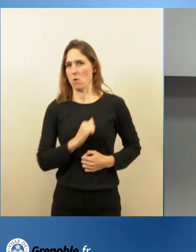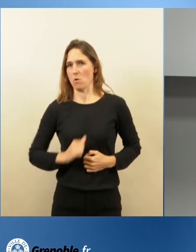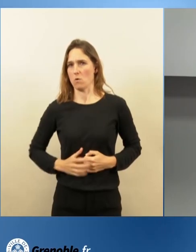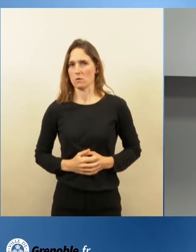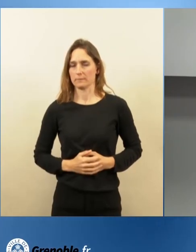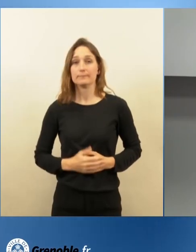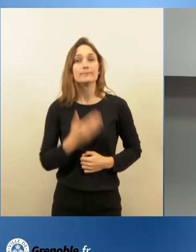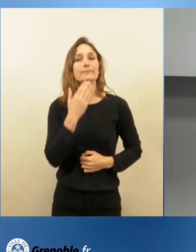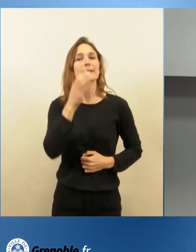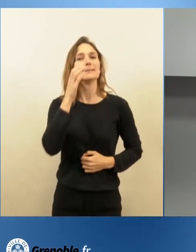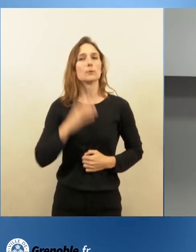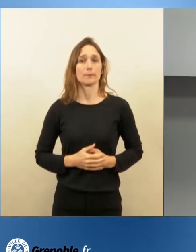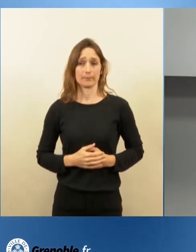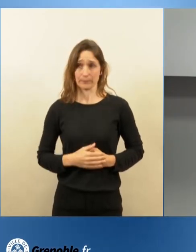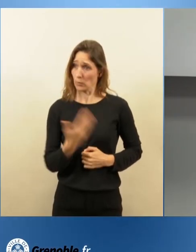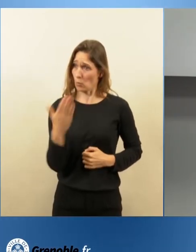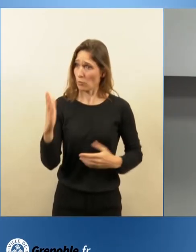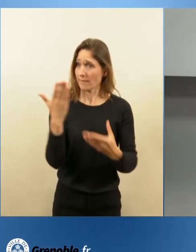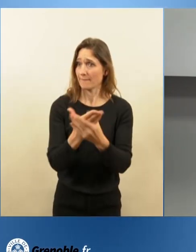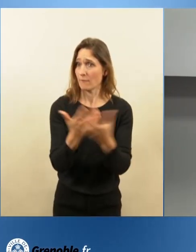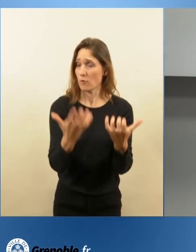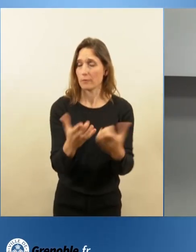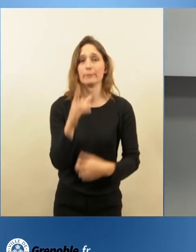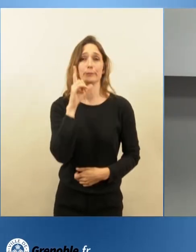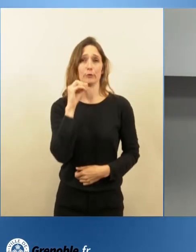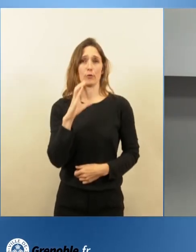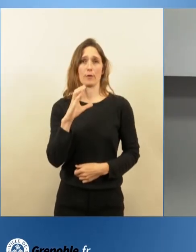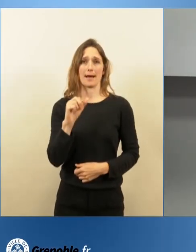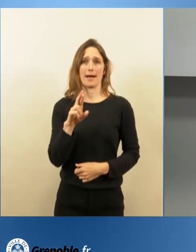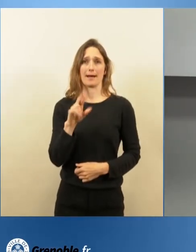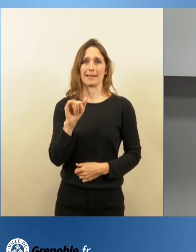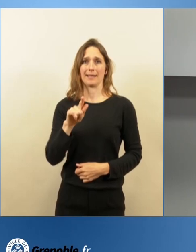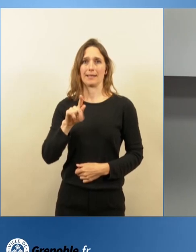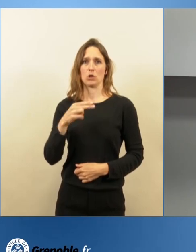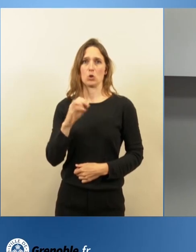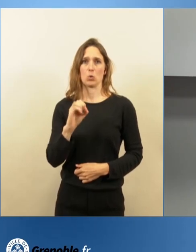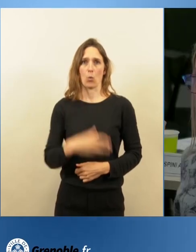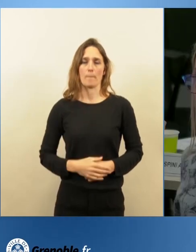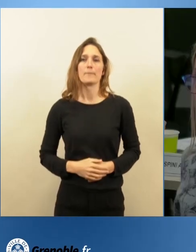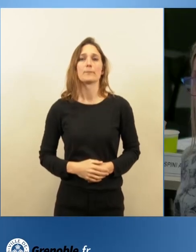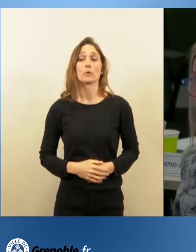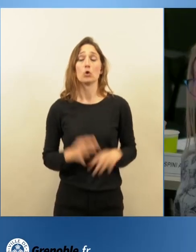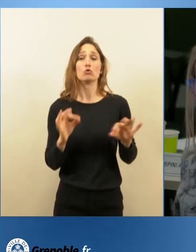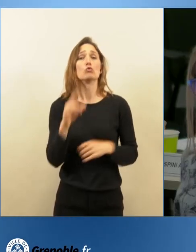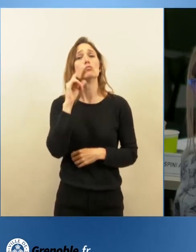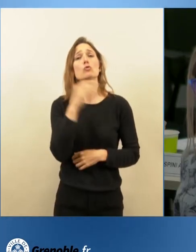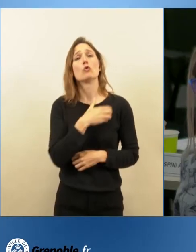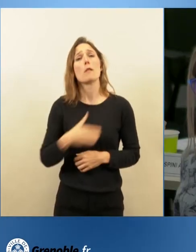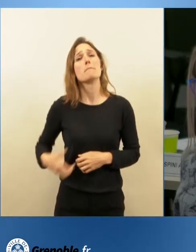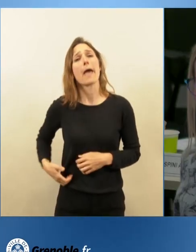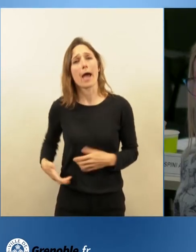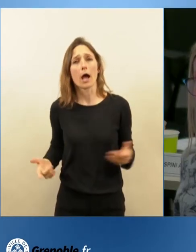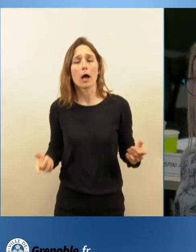merci y a-t-il d'autres membres de prise de parole monsieur Carignon oui donc Monsieur le Maire nous nous sommes très